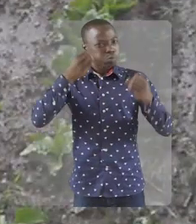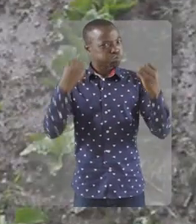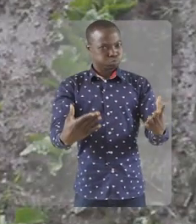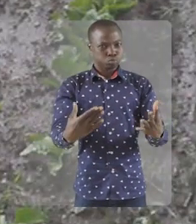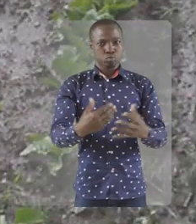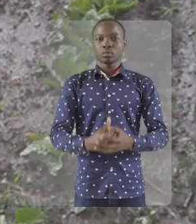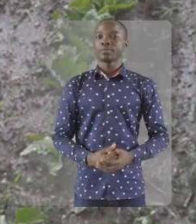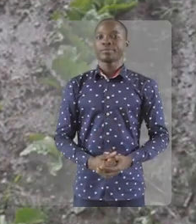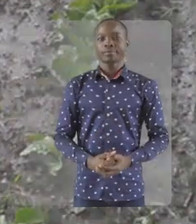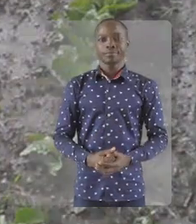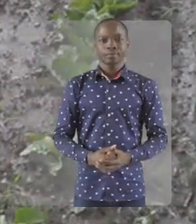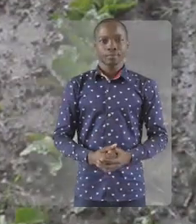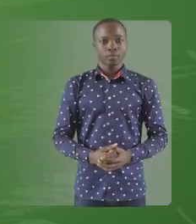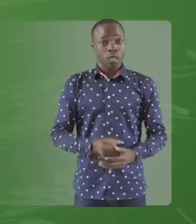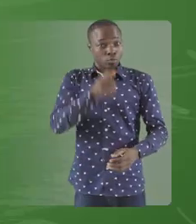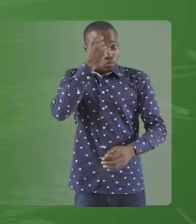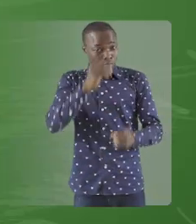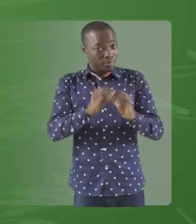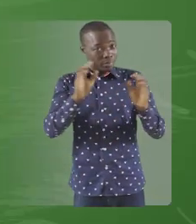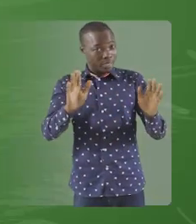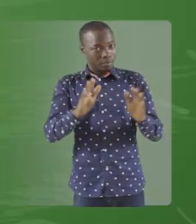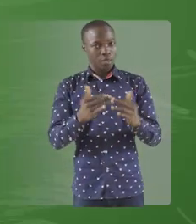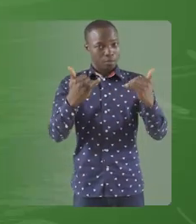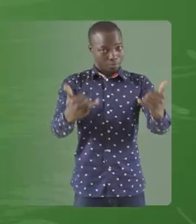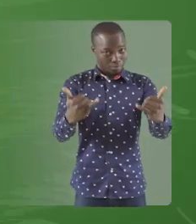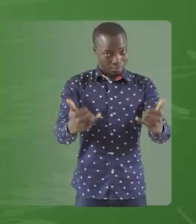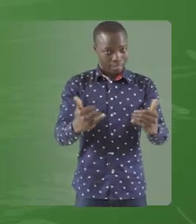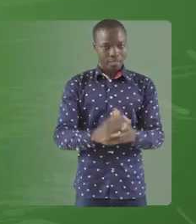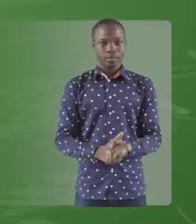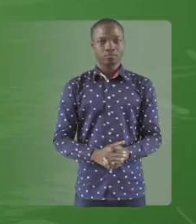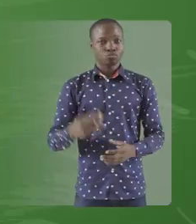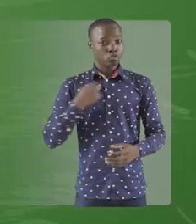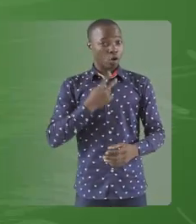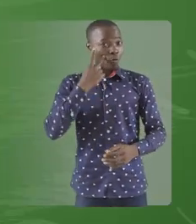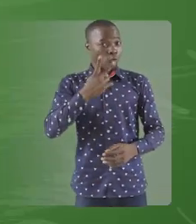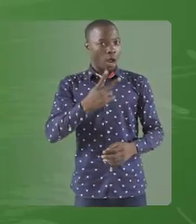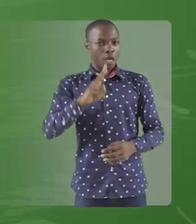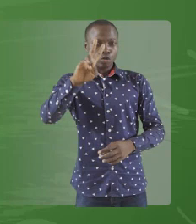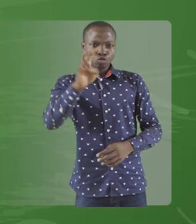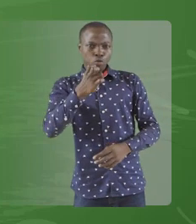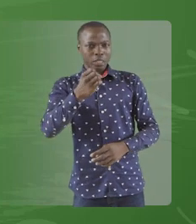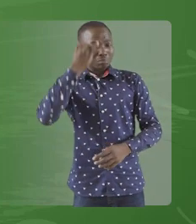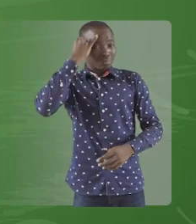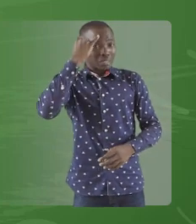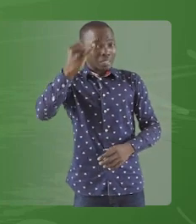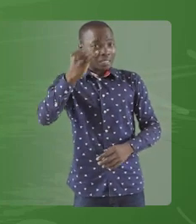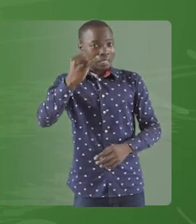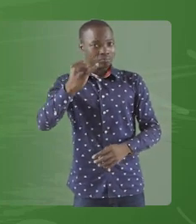hydromorphes. Nous allons vérifier maintenant la deuxième